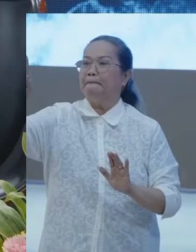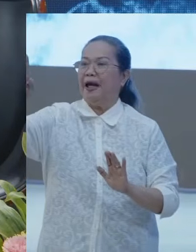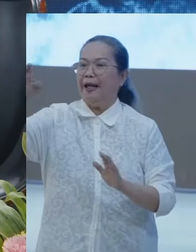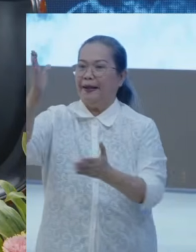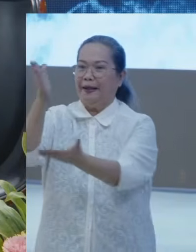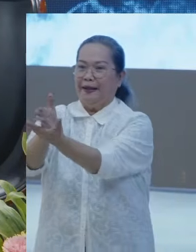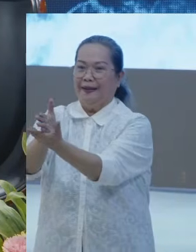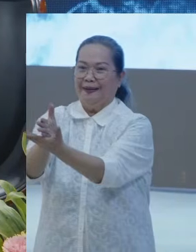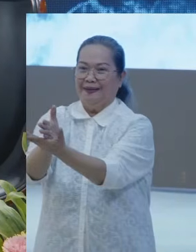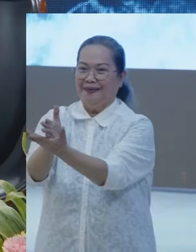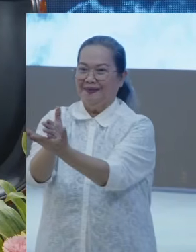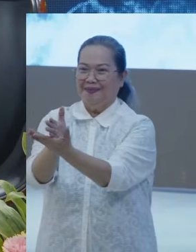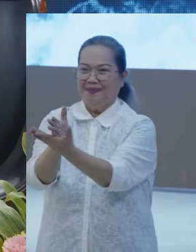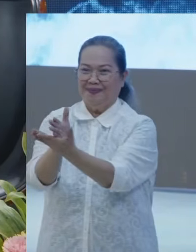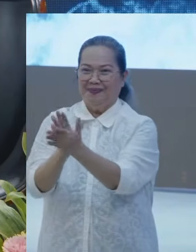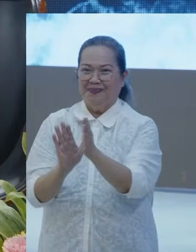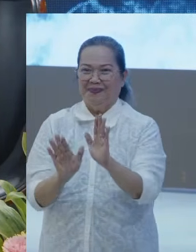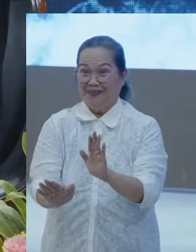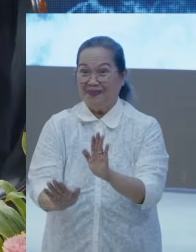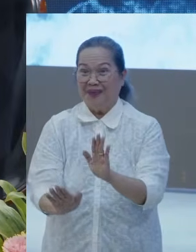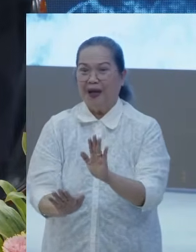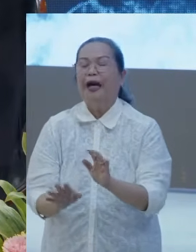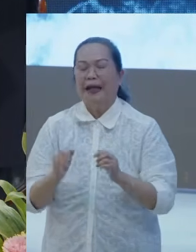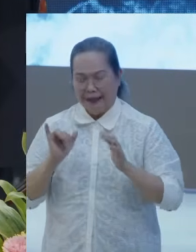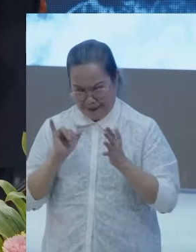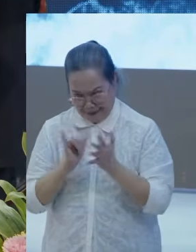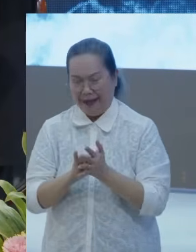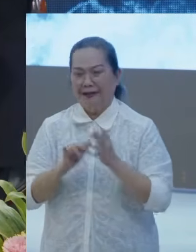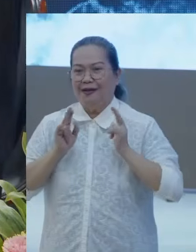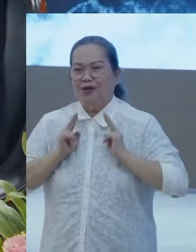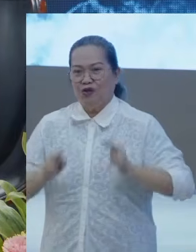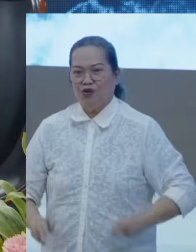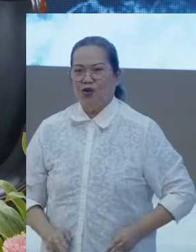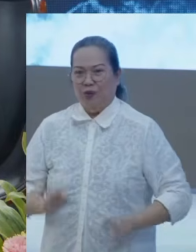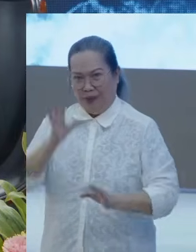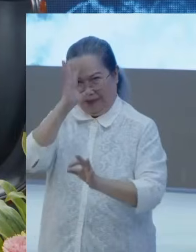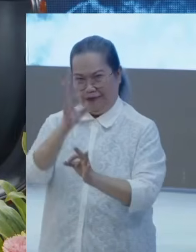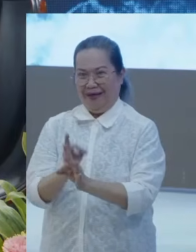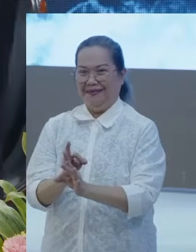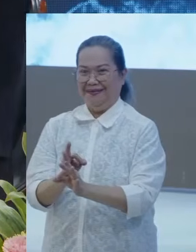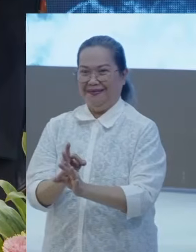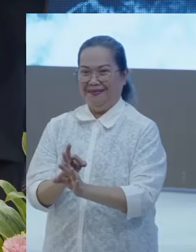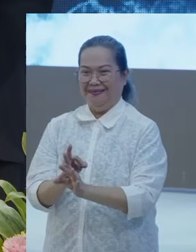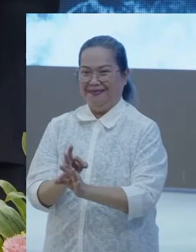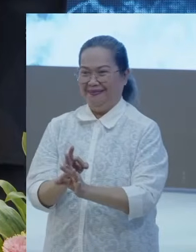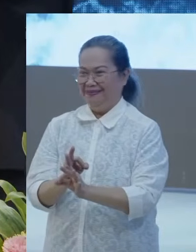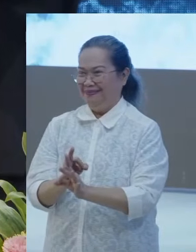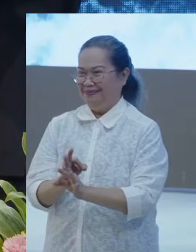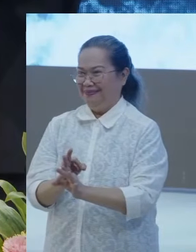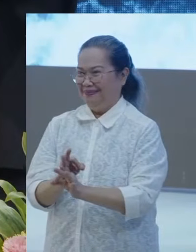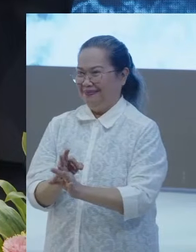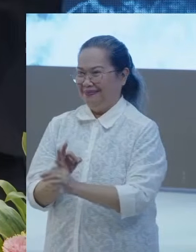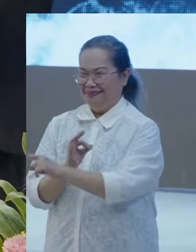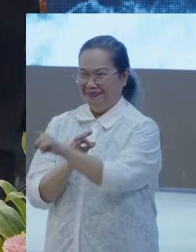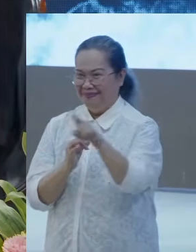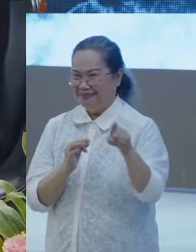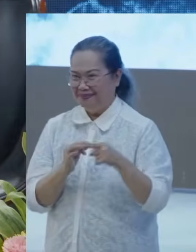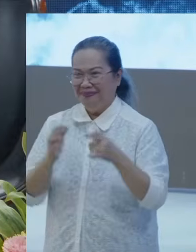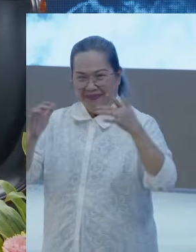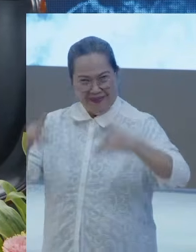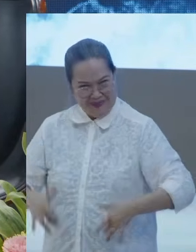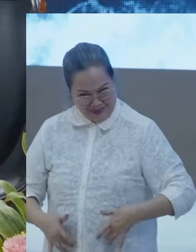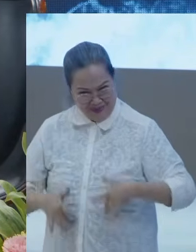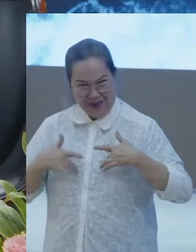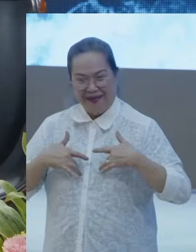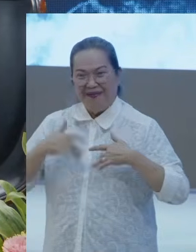ihinto ang kotse. Human faith. So in-exercise natin ang faith every day. We live